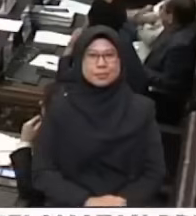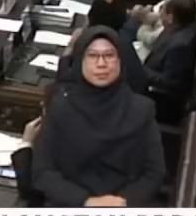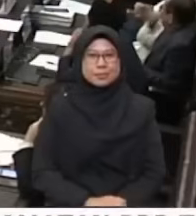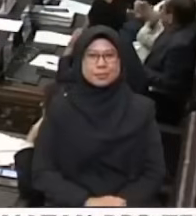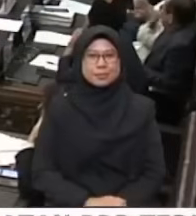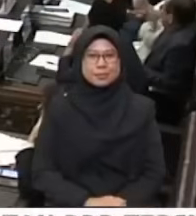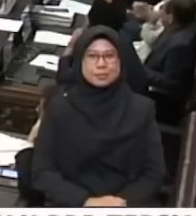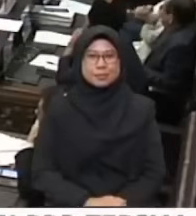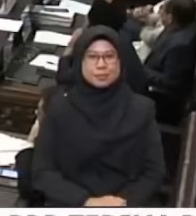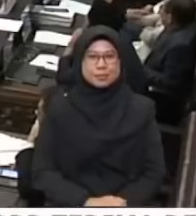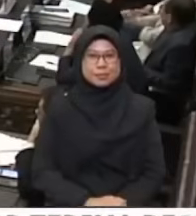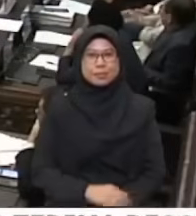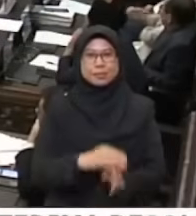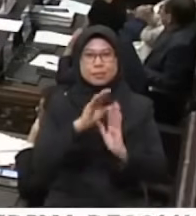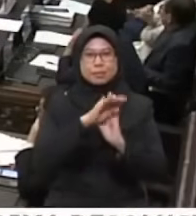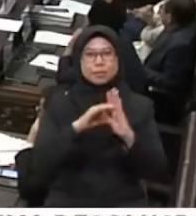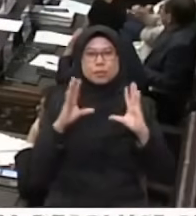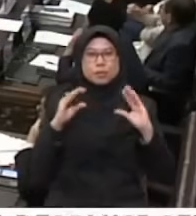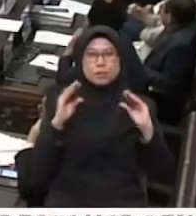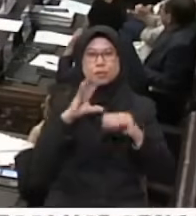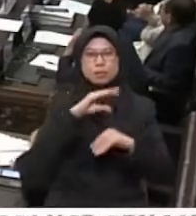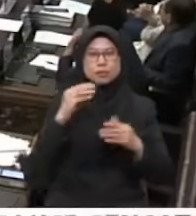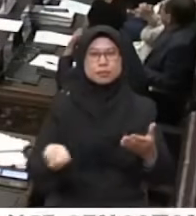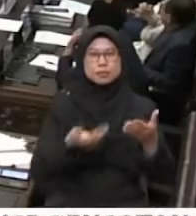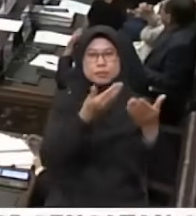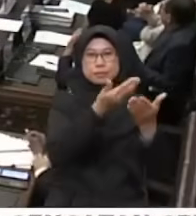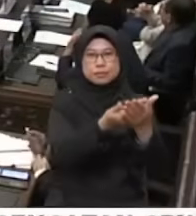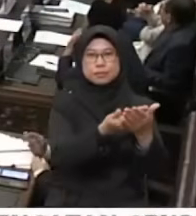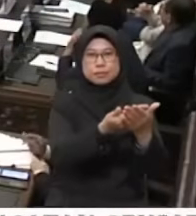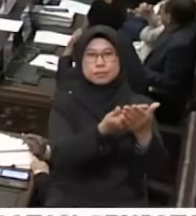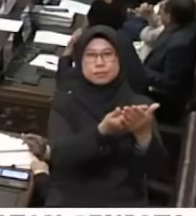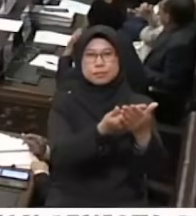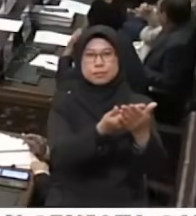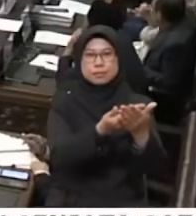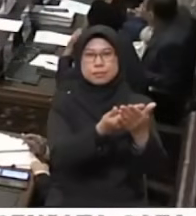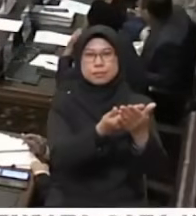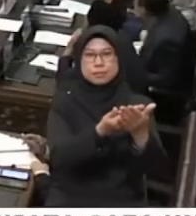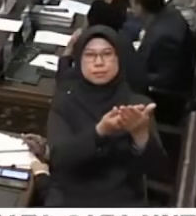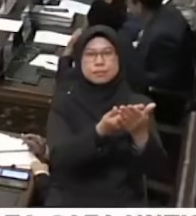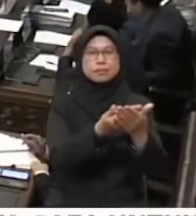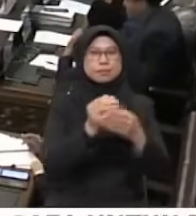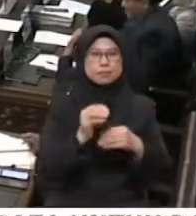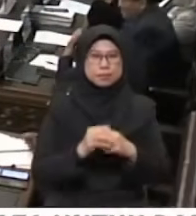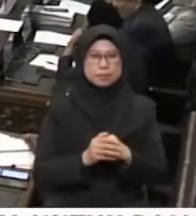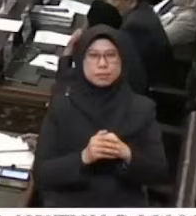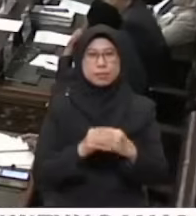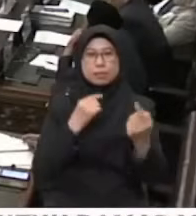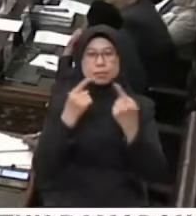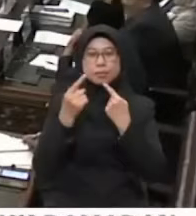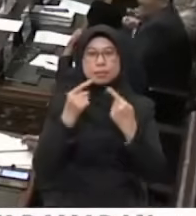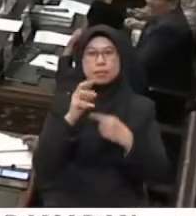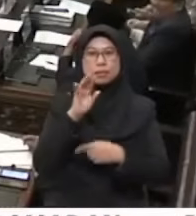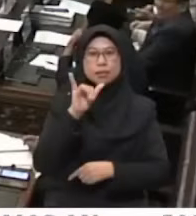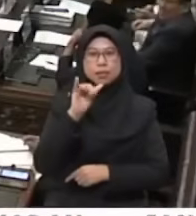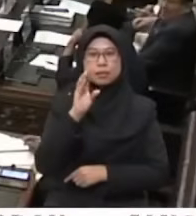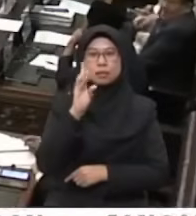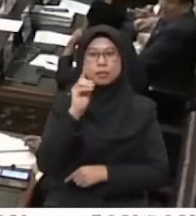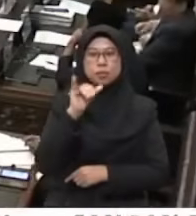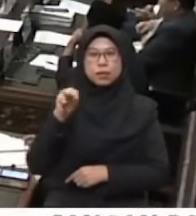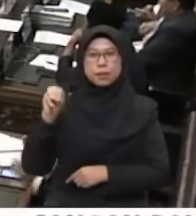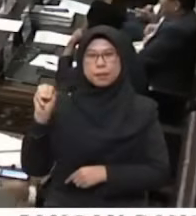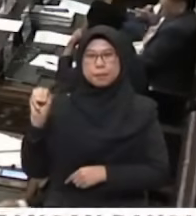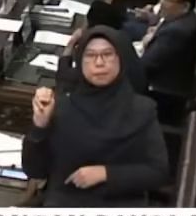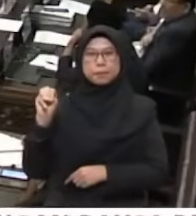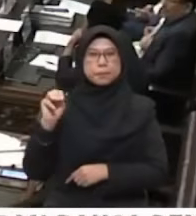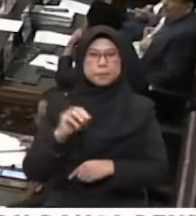lisan aturan urusan mesyuarat dan usul-usul usul menjunjung kasih ke atas titah kebawah duli Yang Maha Mulia seri Paduka